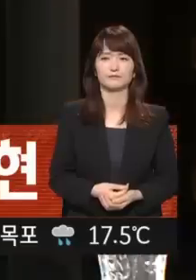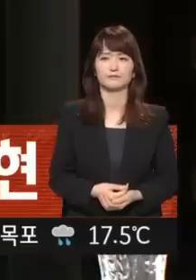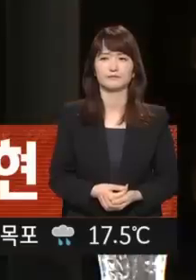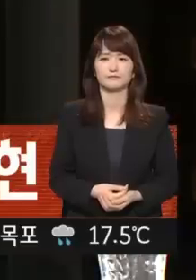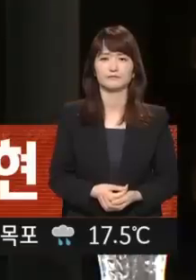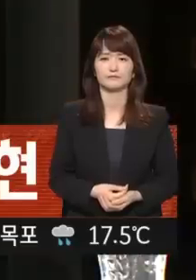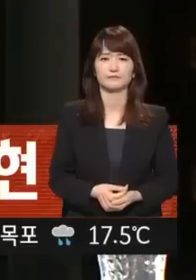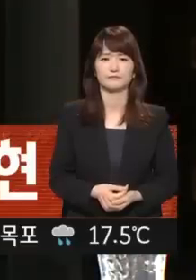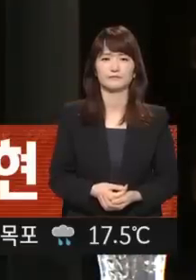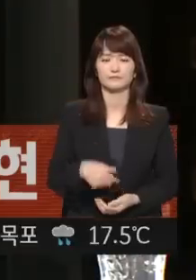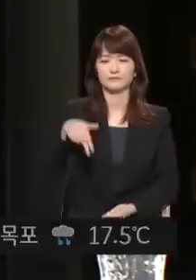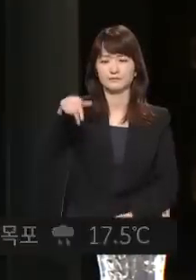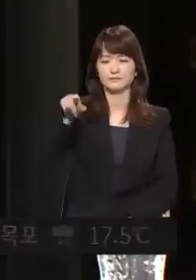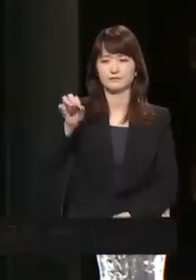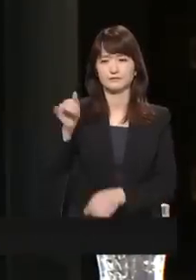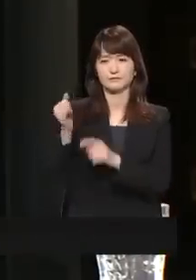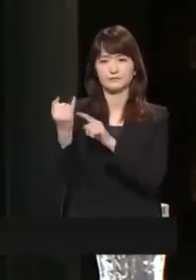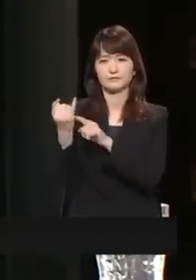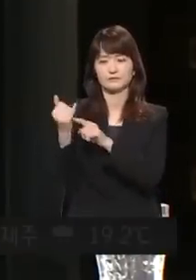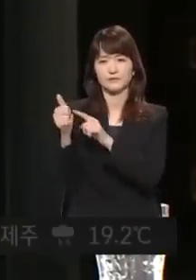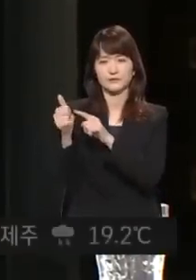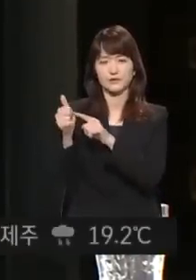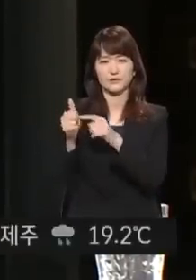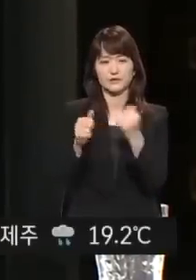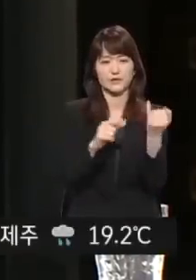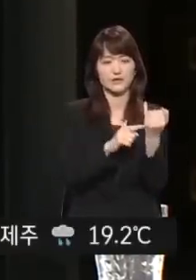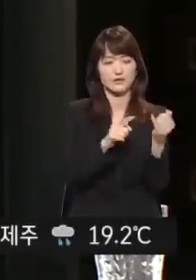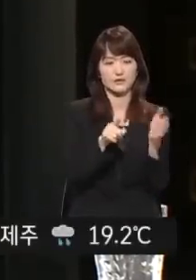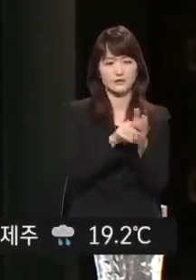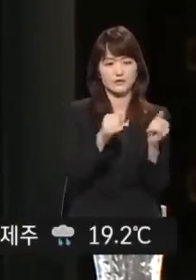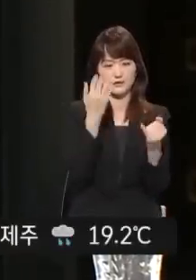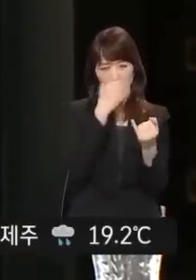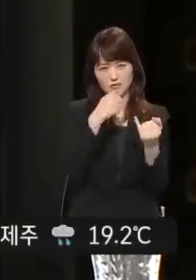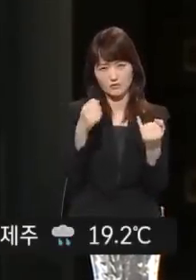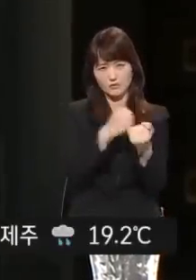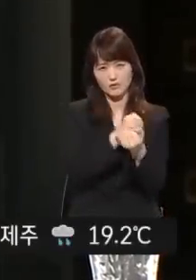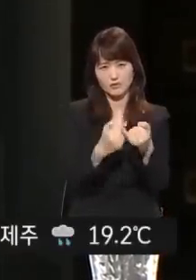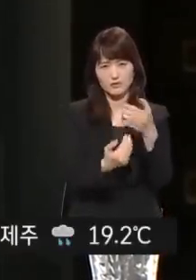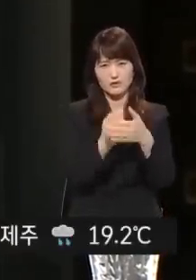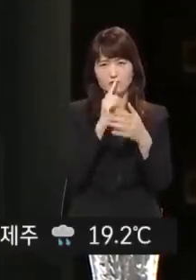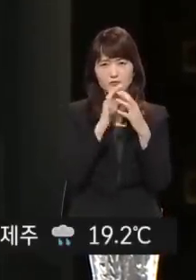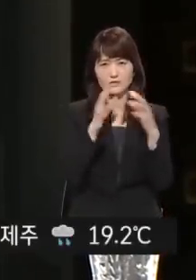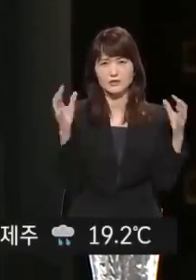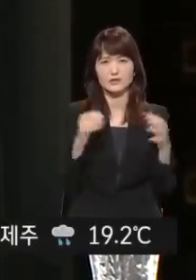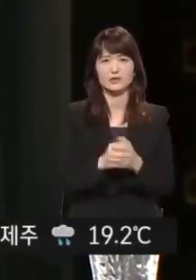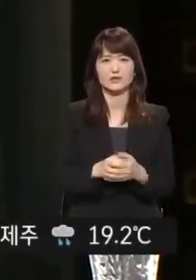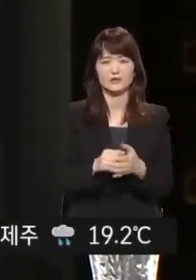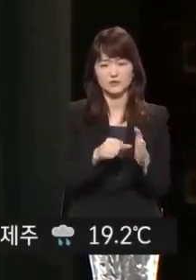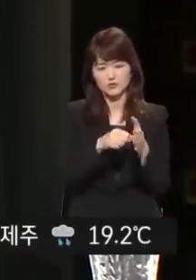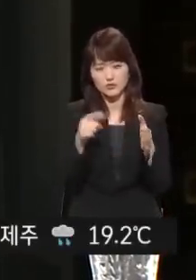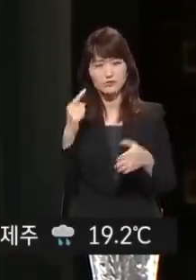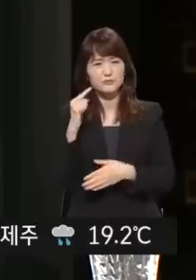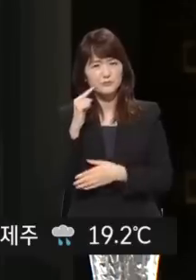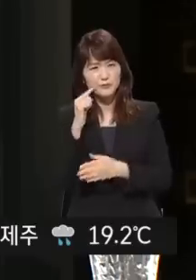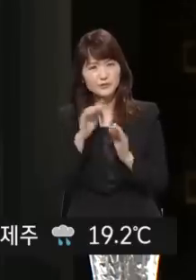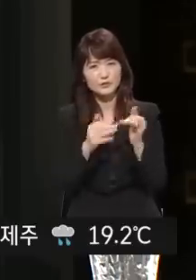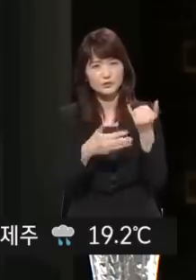자이 정명석의 여신도 성폭행 사건 뭐 계속 논란인데요 유명 뷰티 유튜버가